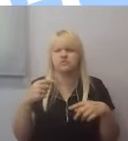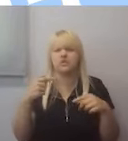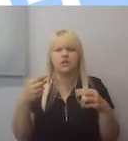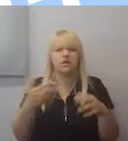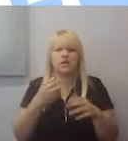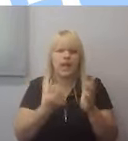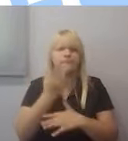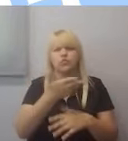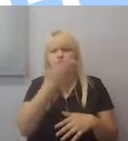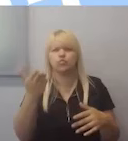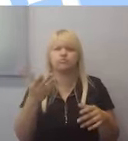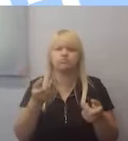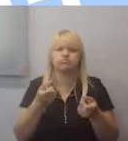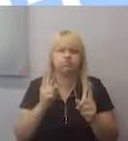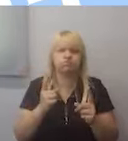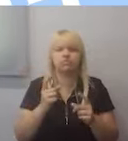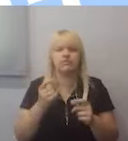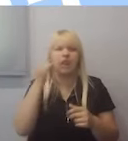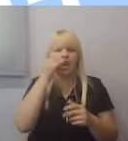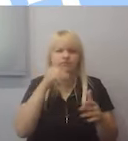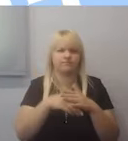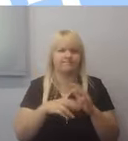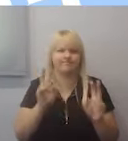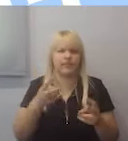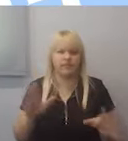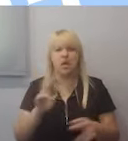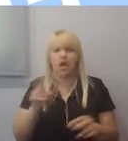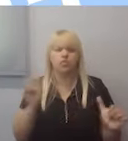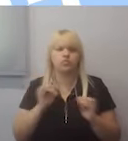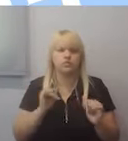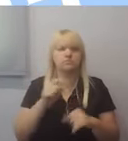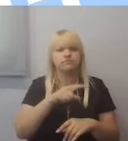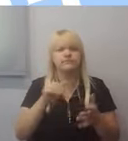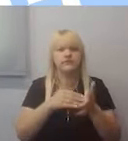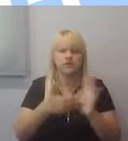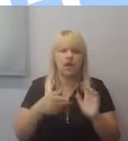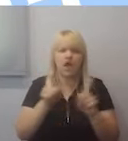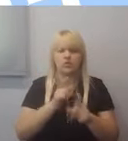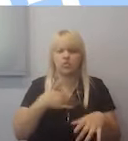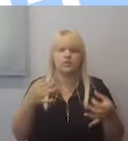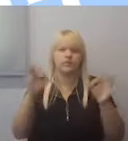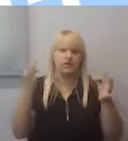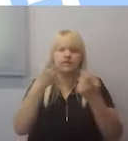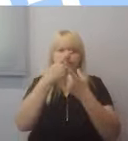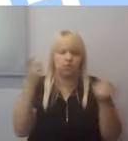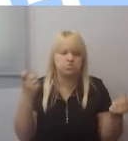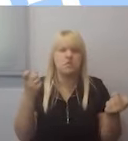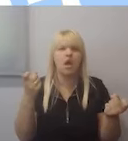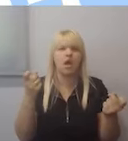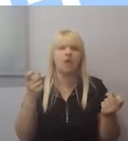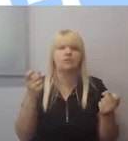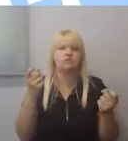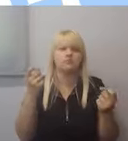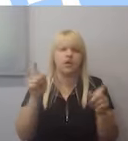saka aizturēšanai ja un tad kā uzvēsties tādās situācijas arī ļoti svarīgi tādu informāciju laicīgi izplatīt un kur kur ukraiņi arī arī